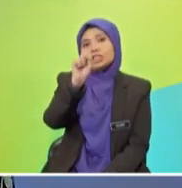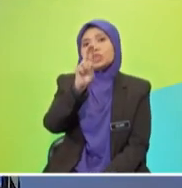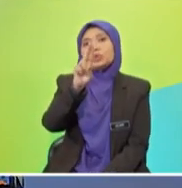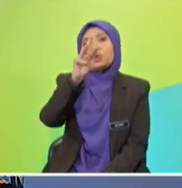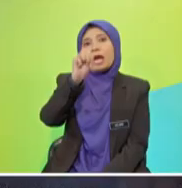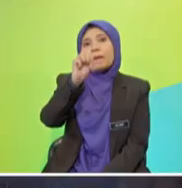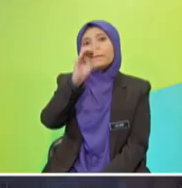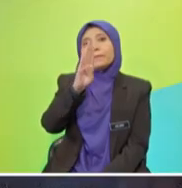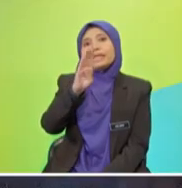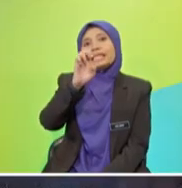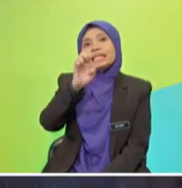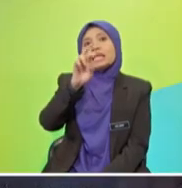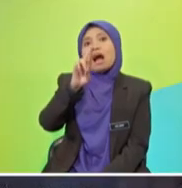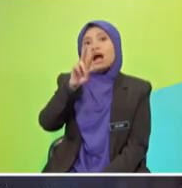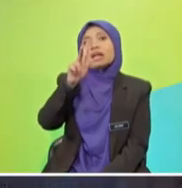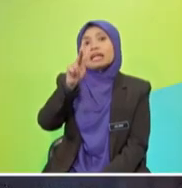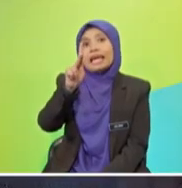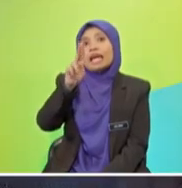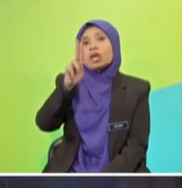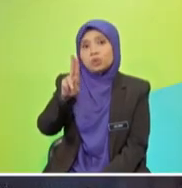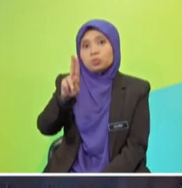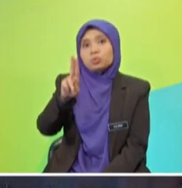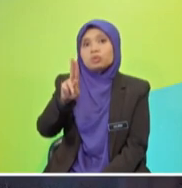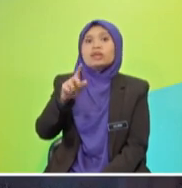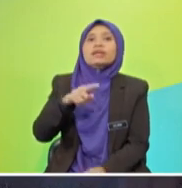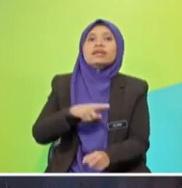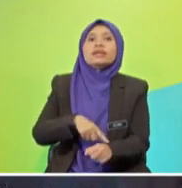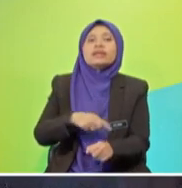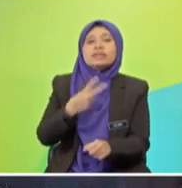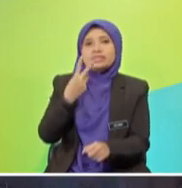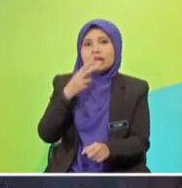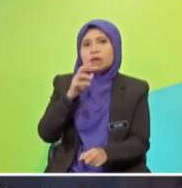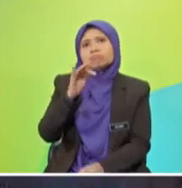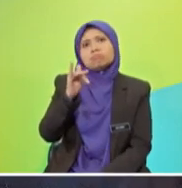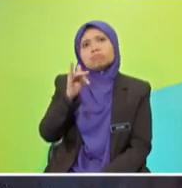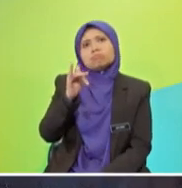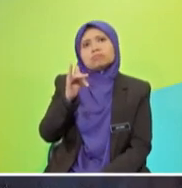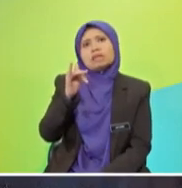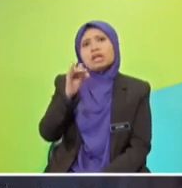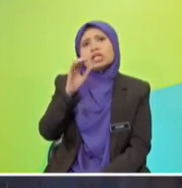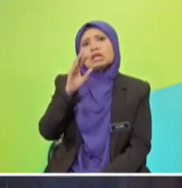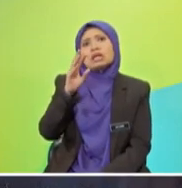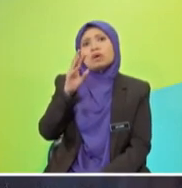sumberkuan ibu dan bapak untuk ke pautan yang tertera di KC television masing-masing